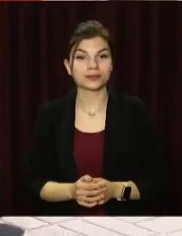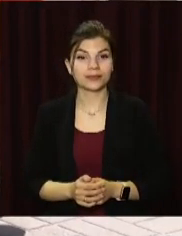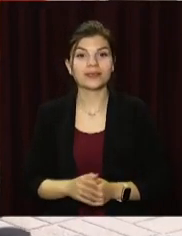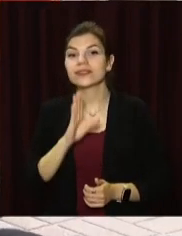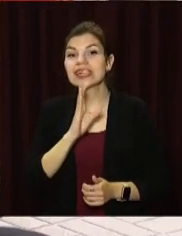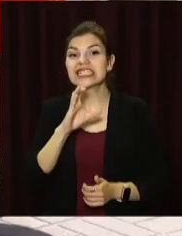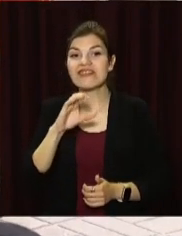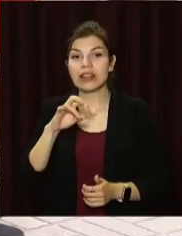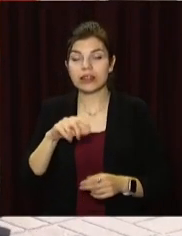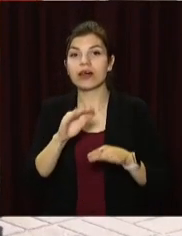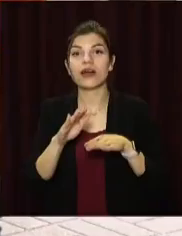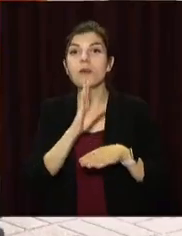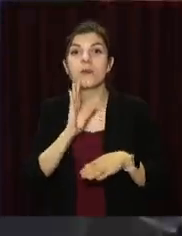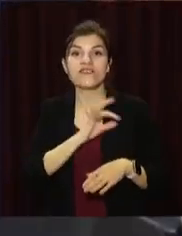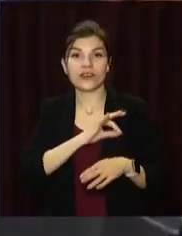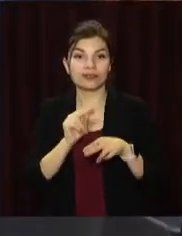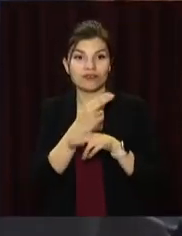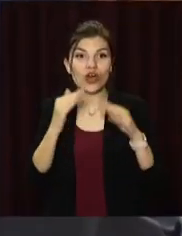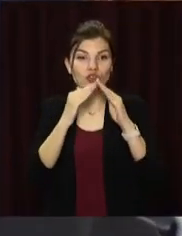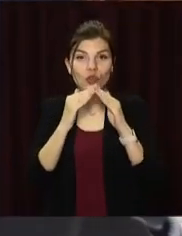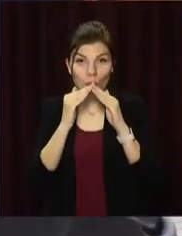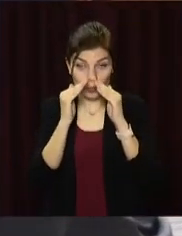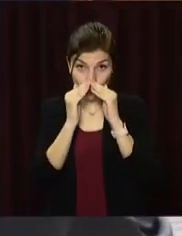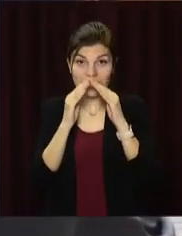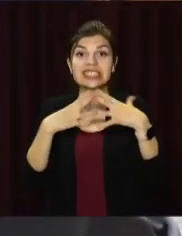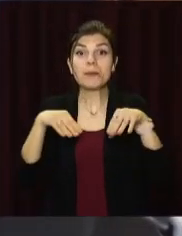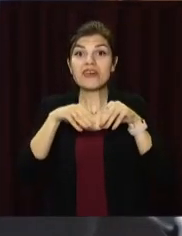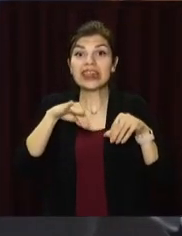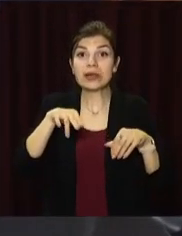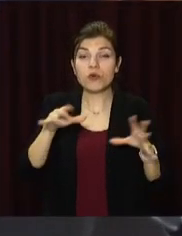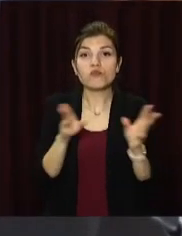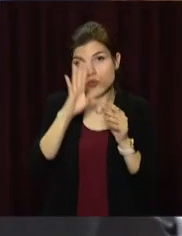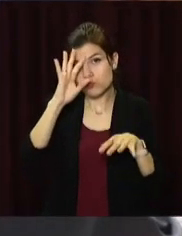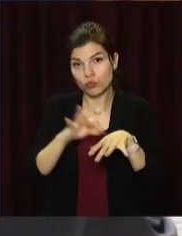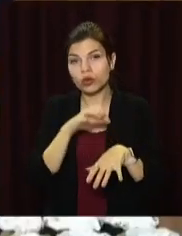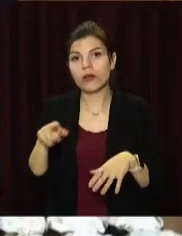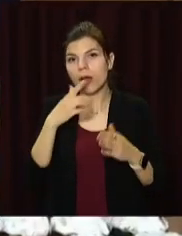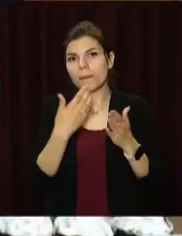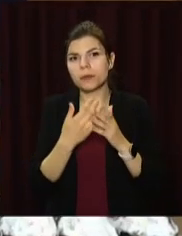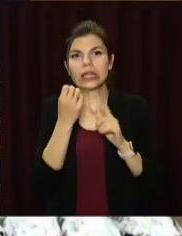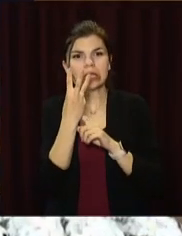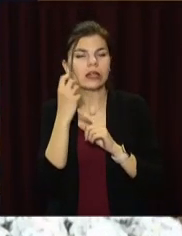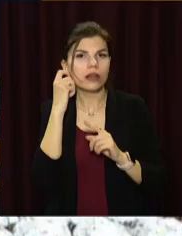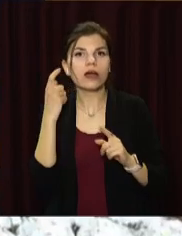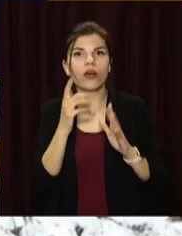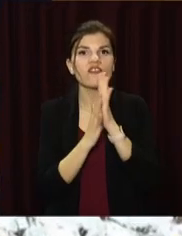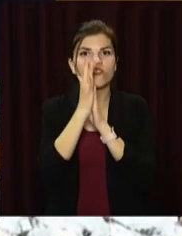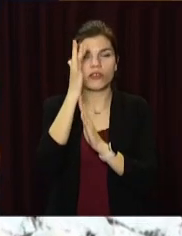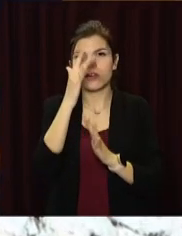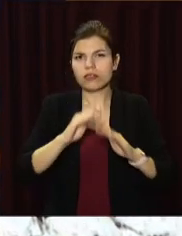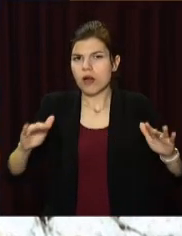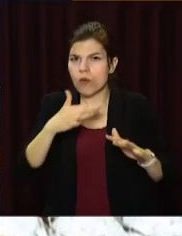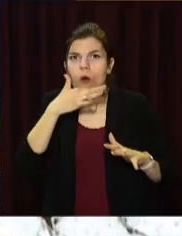Пані Світлана – мати-вихователька дитячого будинку сімейного типу. Разом з чоловіком вони за понад 13 років виростили зо два